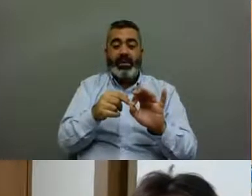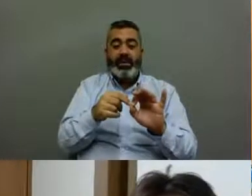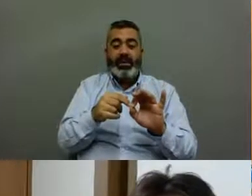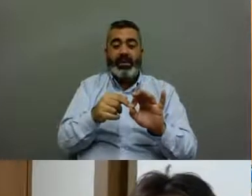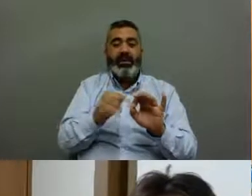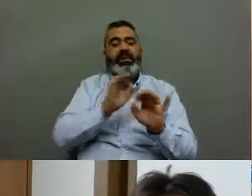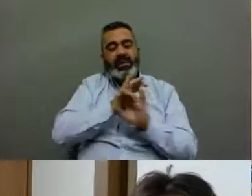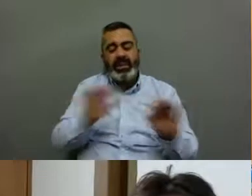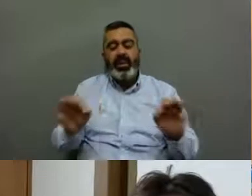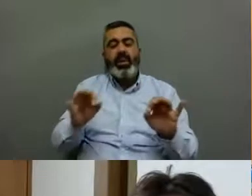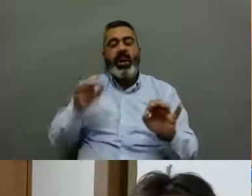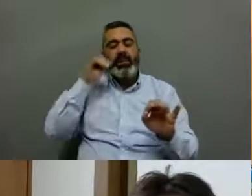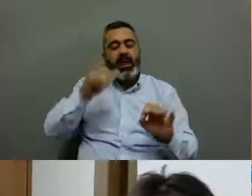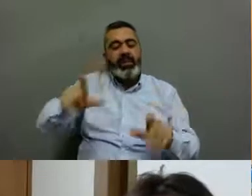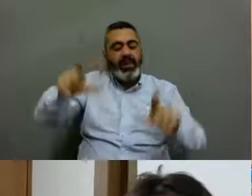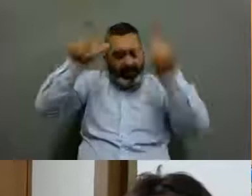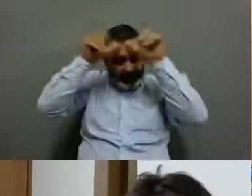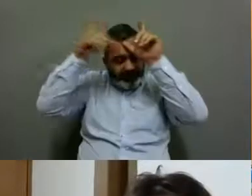βιώνουμε και θα την